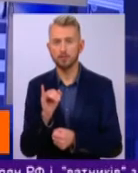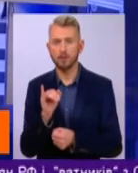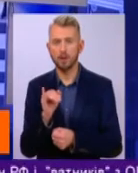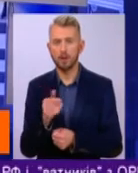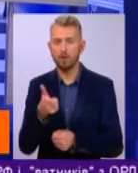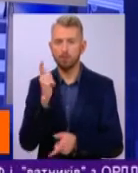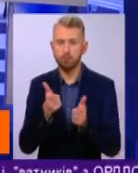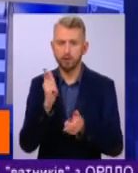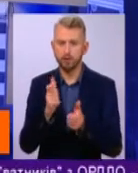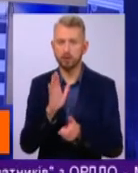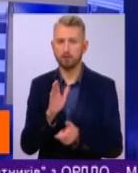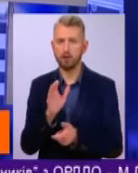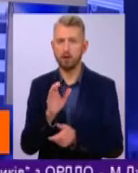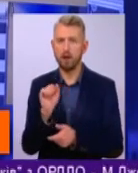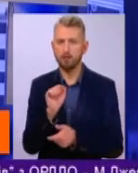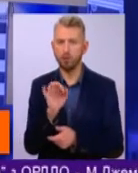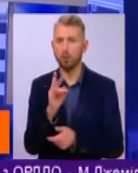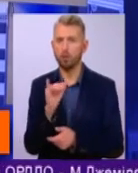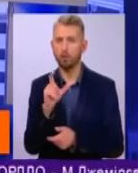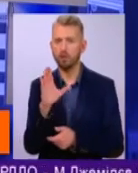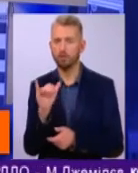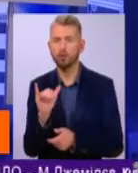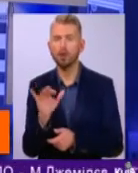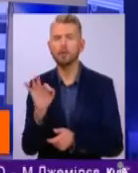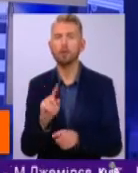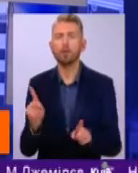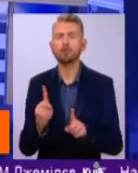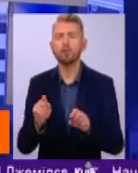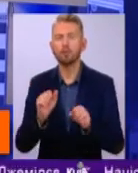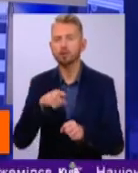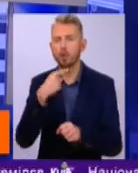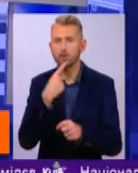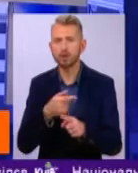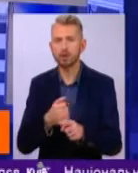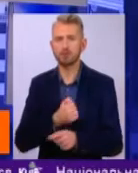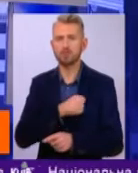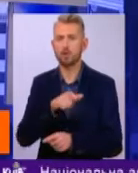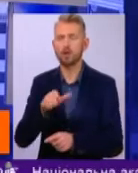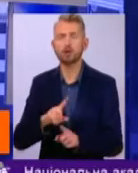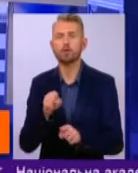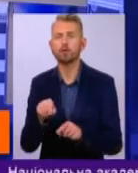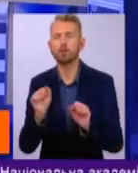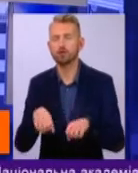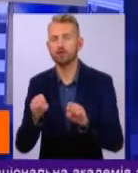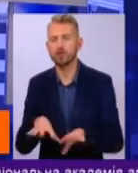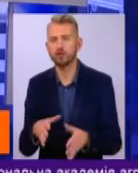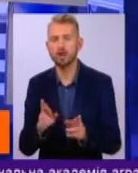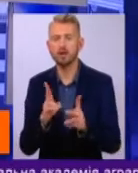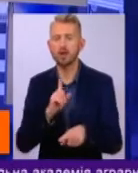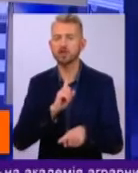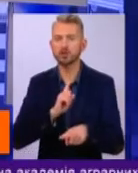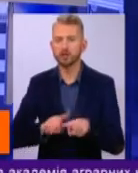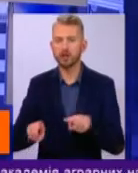постріли в Аміну Окуєву. То про що можуть говорити зараз силовики? Що вони можуть вирішити? Як